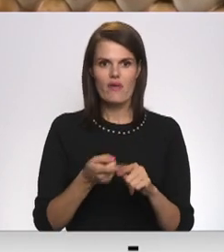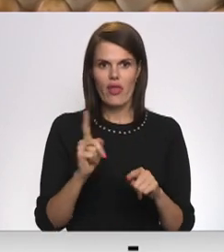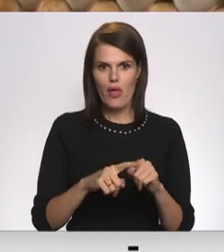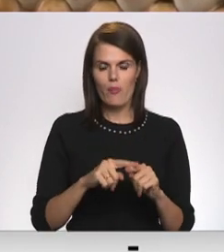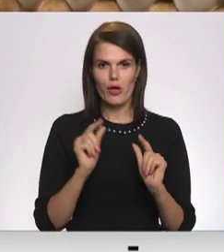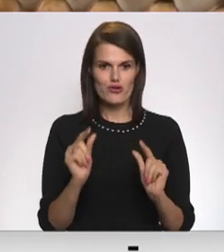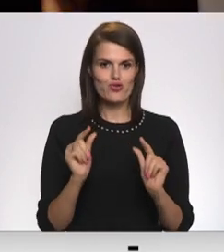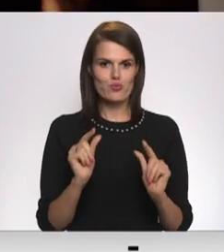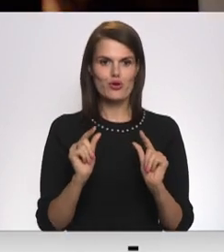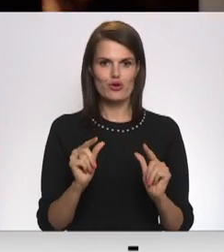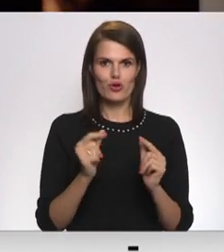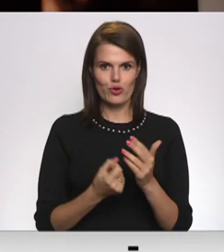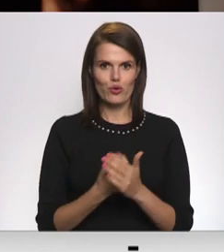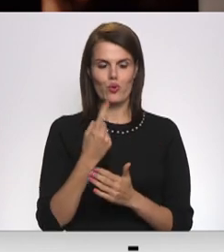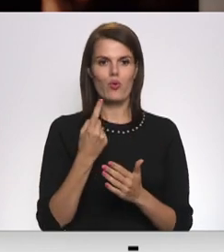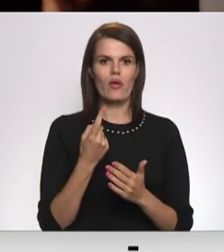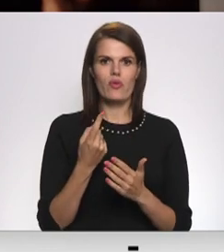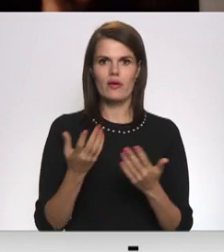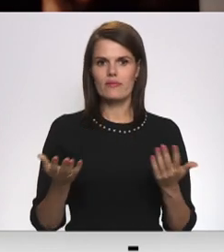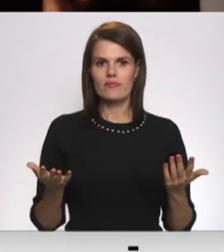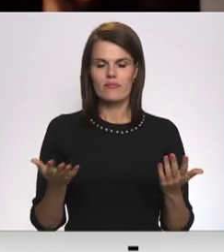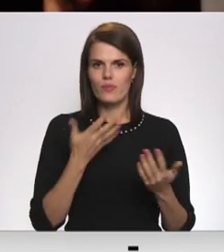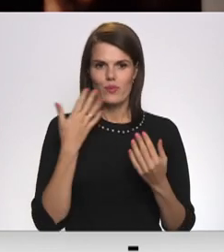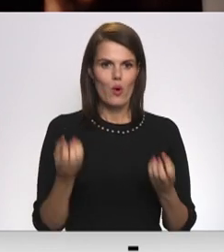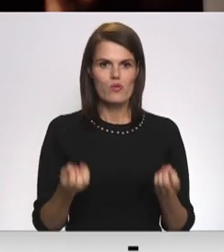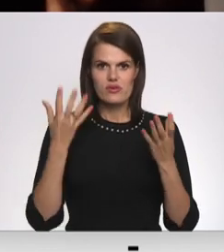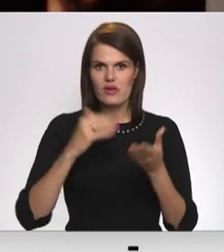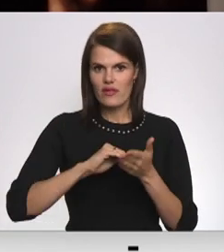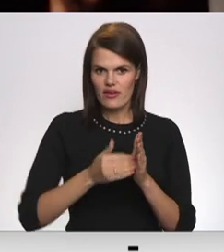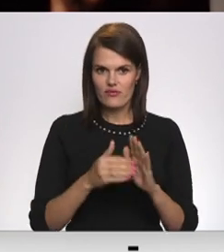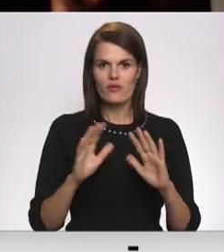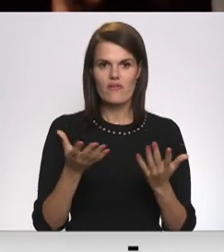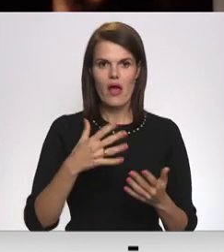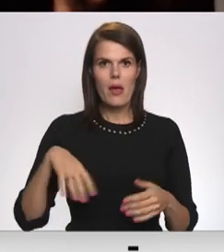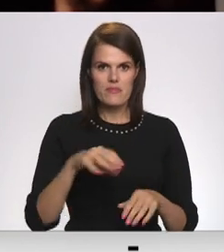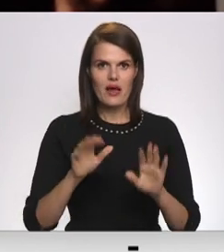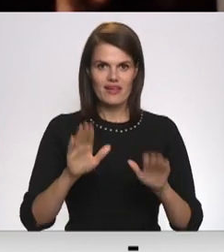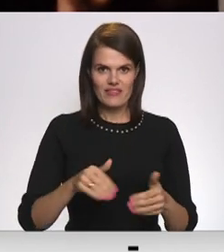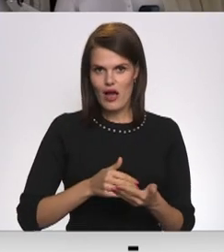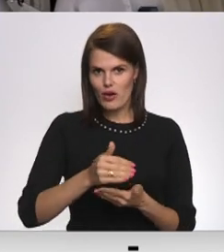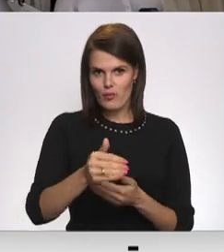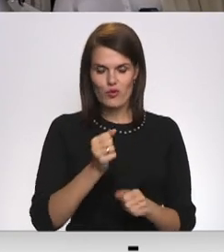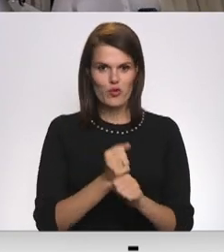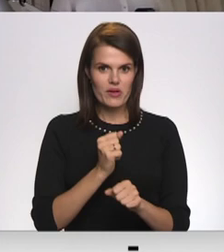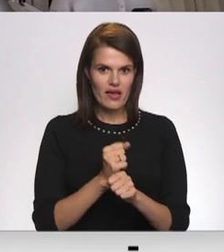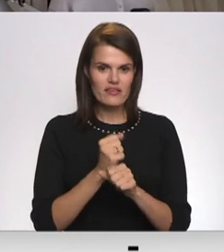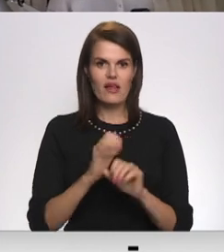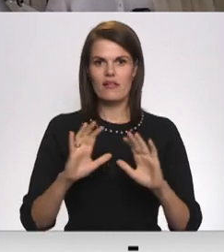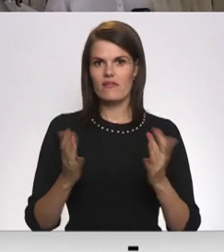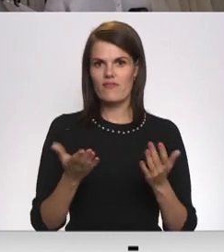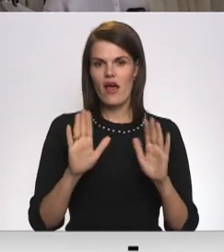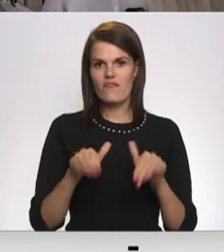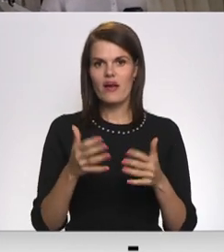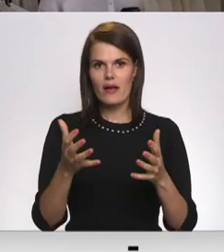bišiņ rodās tāda neskaidra situācija, vai mēs vispār varam turpināt strādāt, vai mēs varam